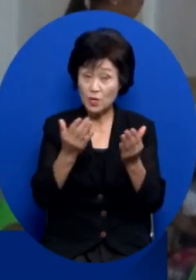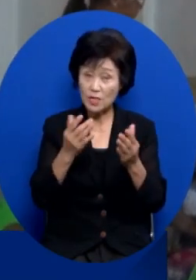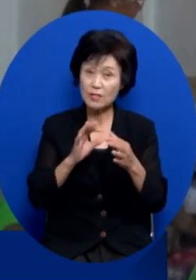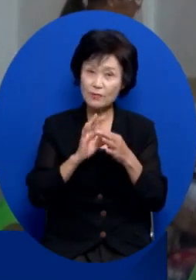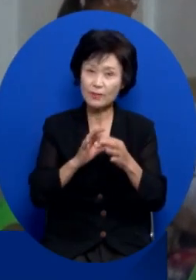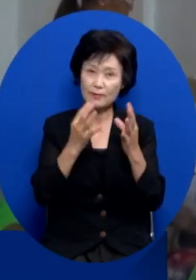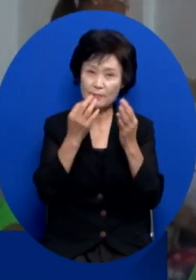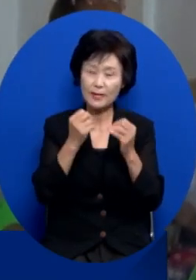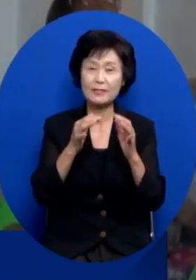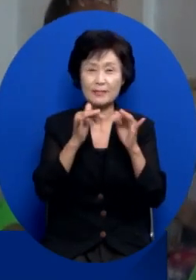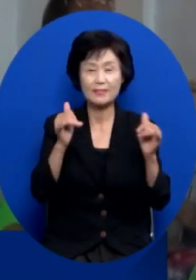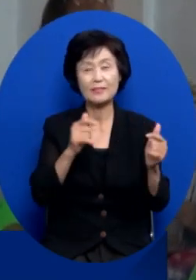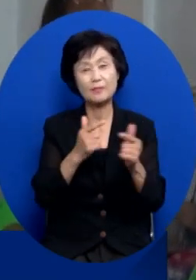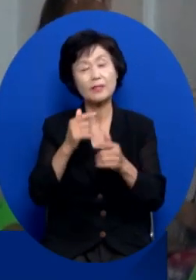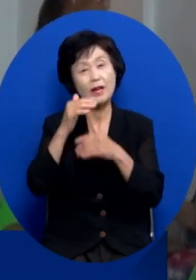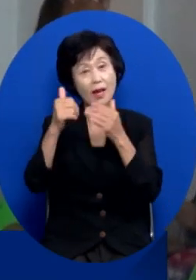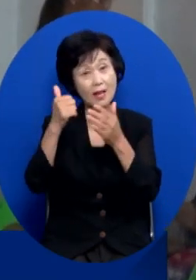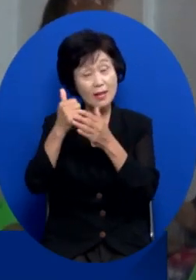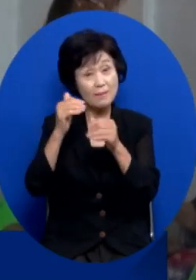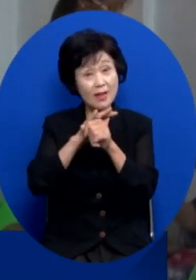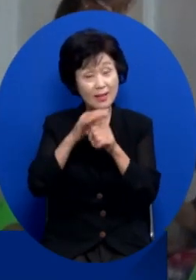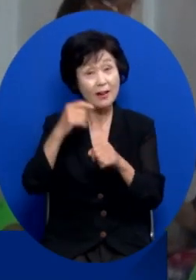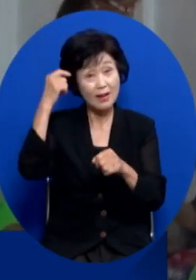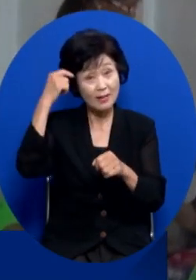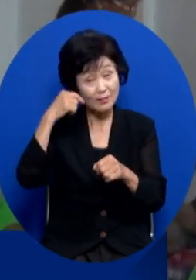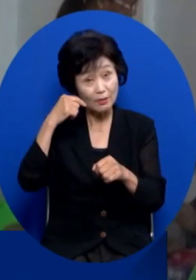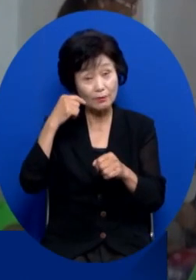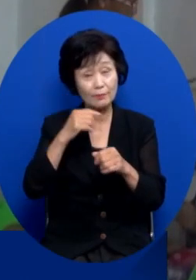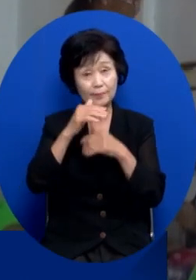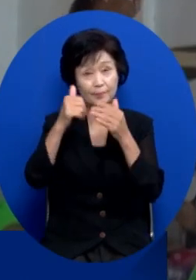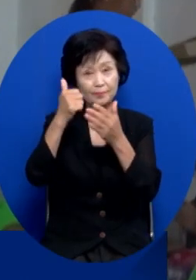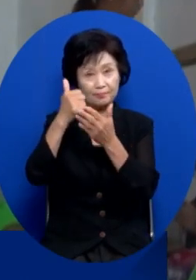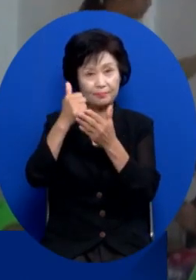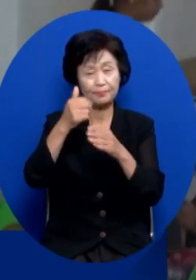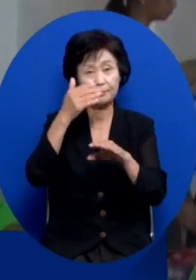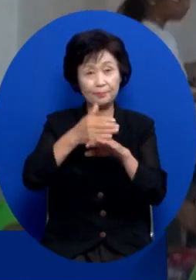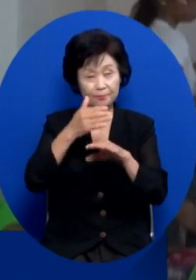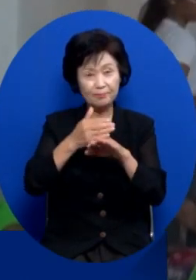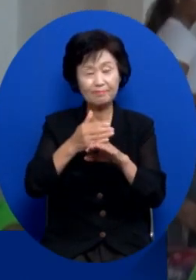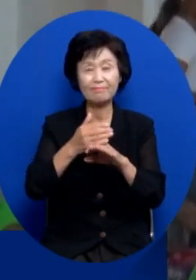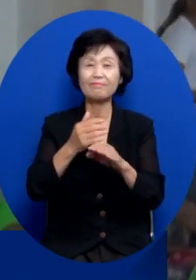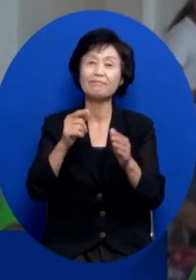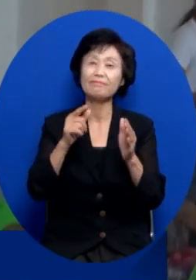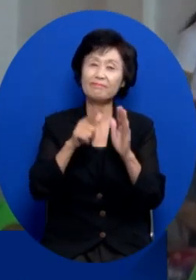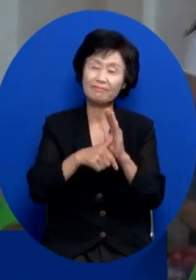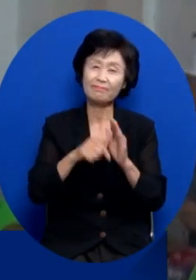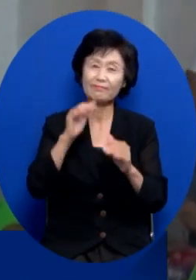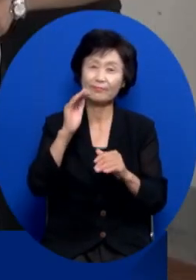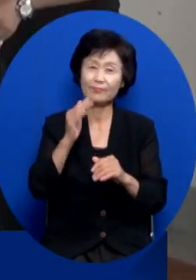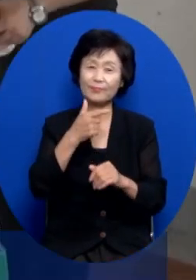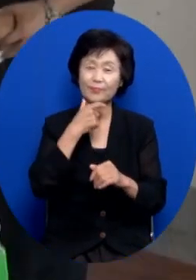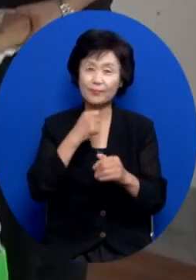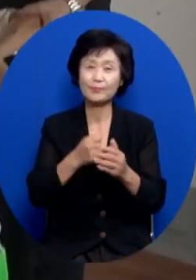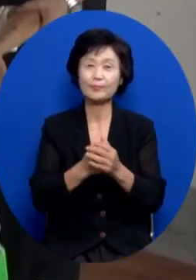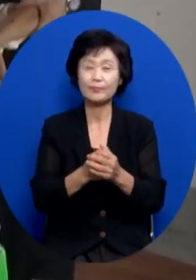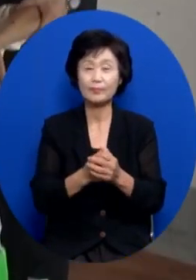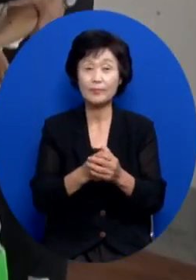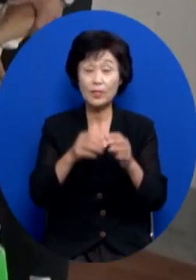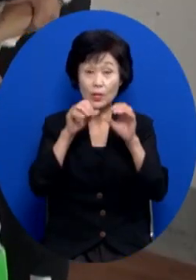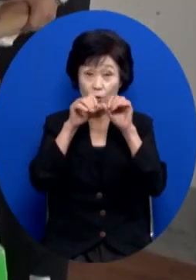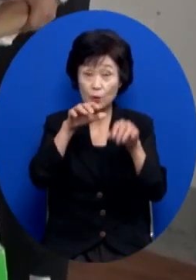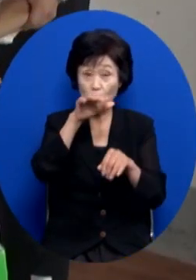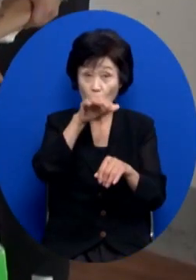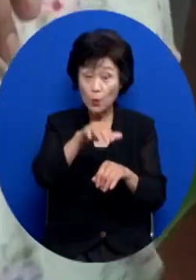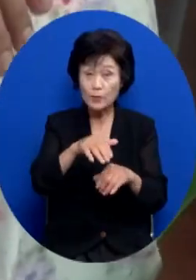분들이 또 하나님의 사랑을 느끼고 또 하나님께 감사함으로 나아가는 시간 됐으면 좋겠습니다. 선교지의